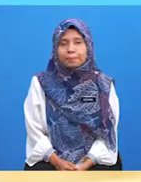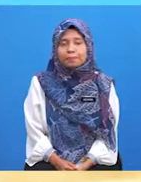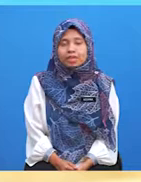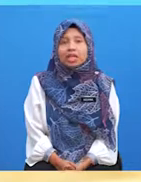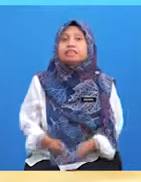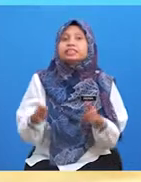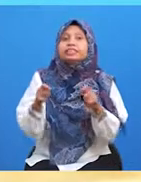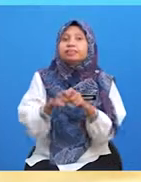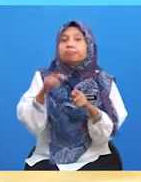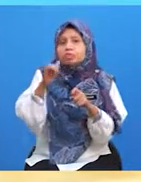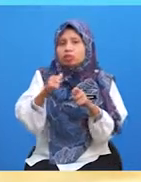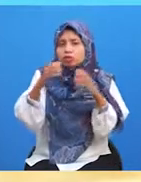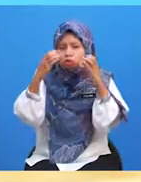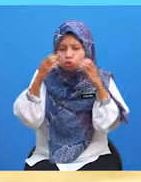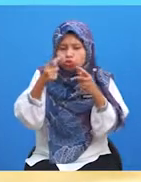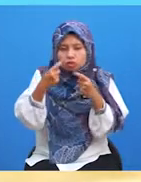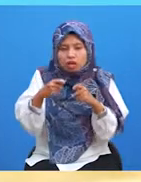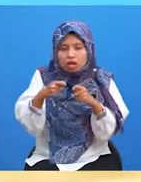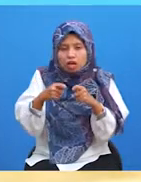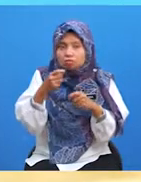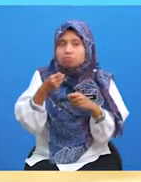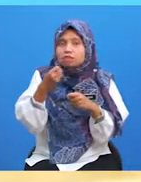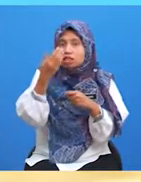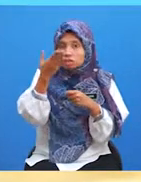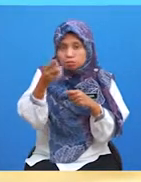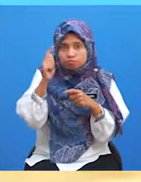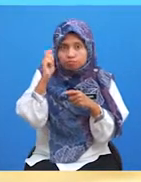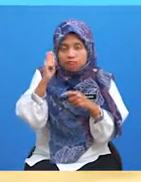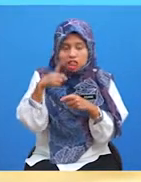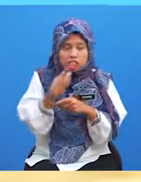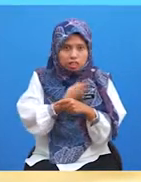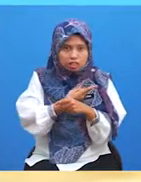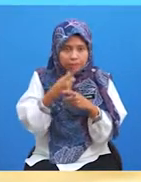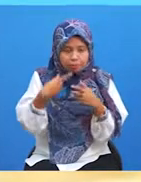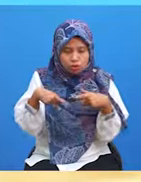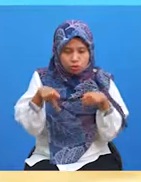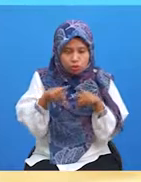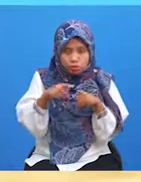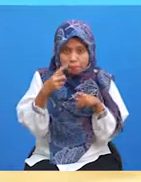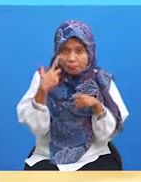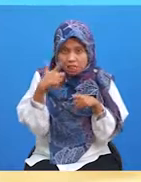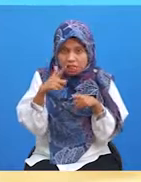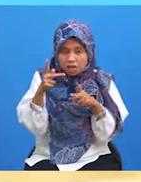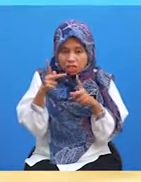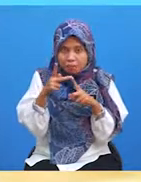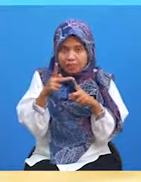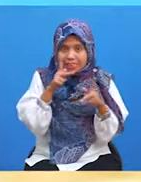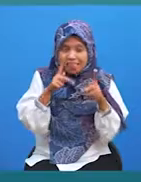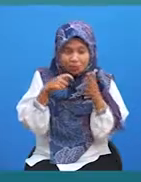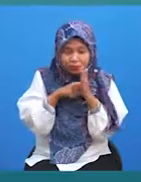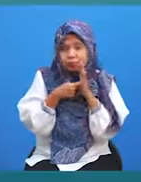Seperti yang cikgu telah katakan tadi, kita perlu melihat kepada kata